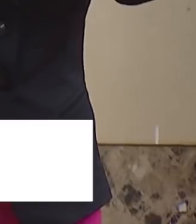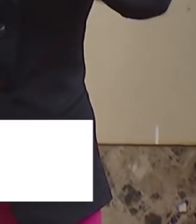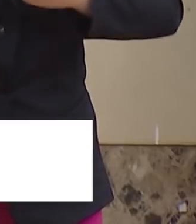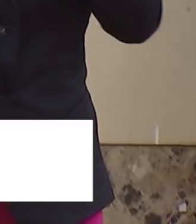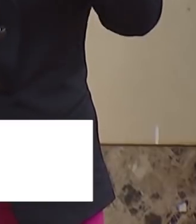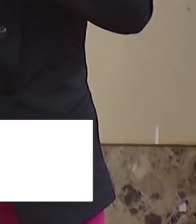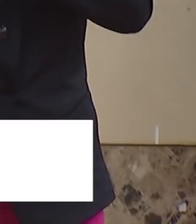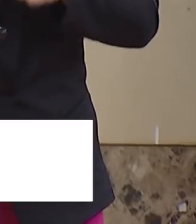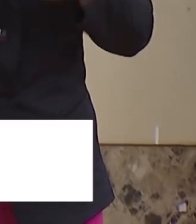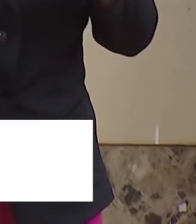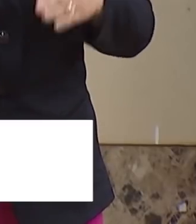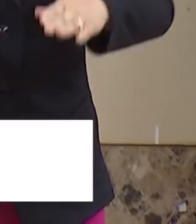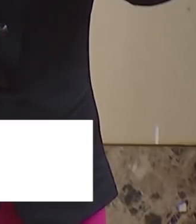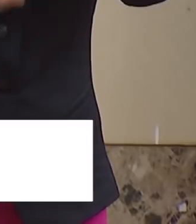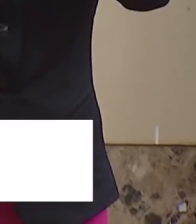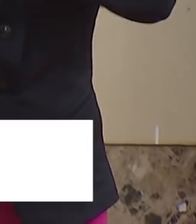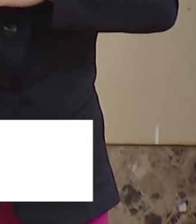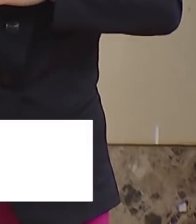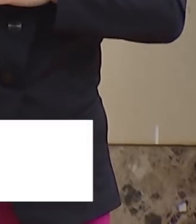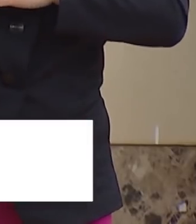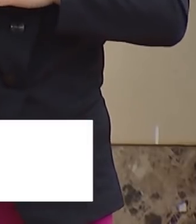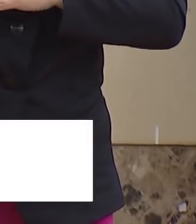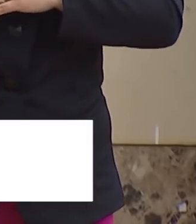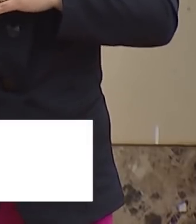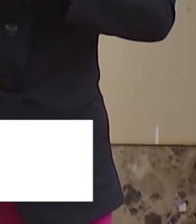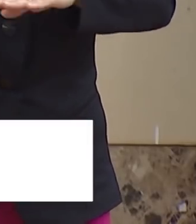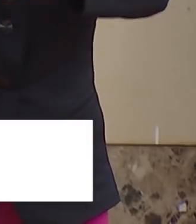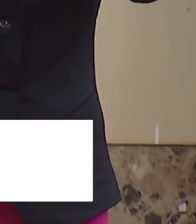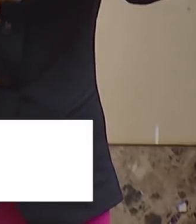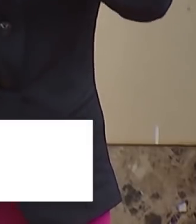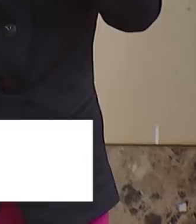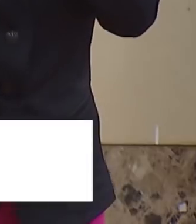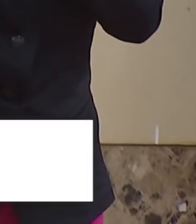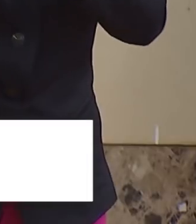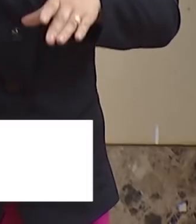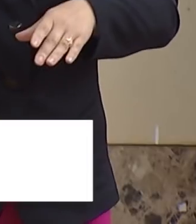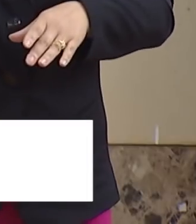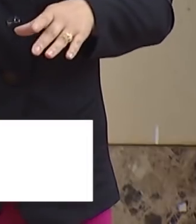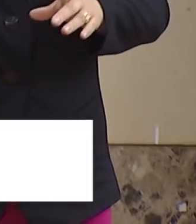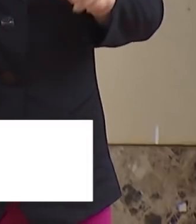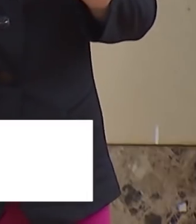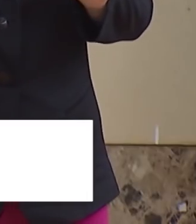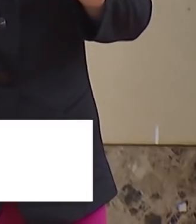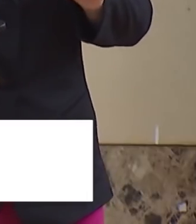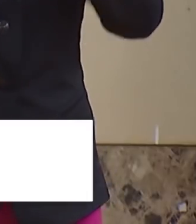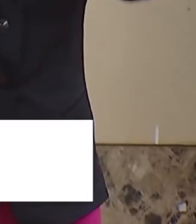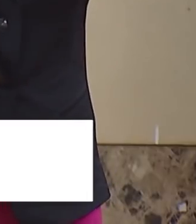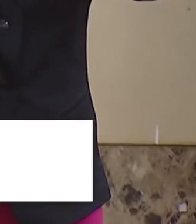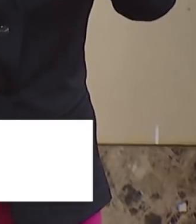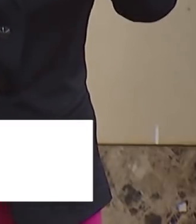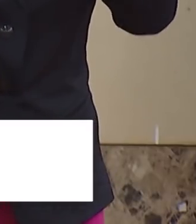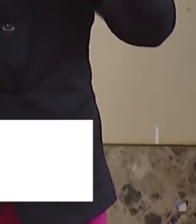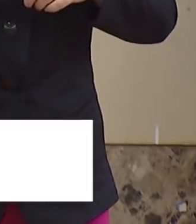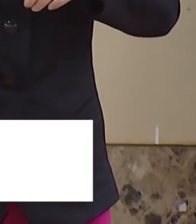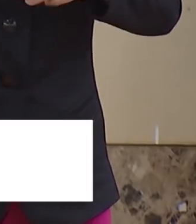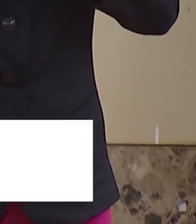Цэцэрлэгүүдийн үүдээр ороход та бүхэнд бас нэлээд гарагдж байгаа байх. Эцэгчүүд маань харж байгаа тийм ээ хүүхдүүдийнхээ халууны хэмжээд бүгд одоо амны хаалтаа зүгээд